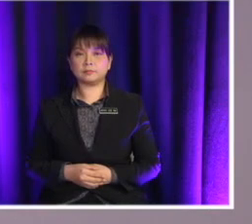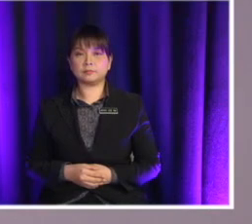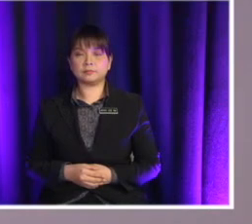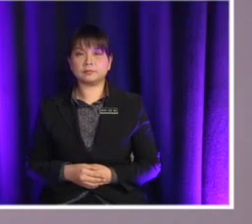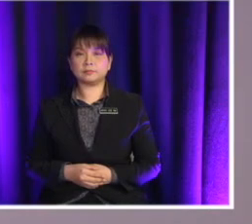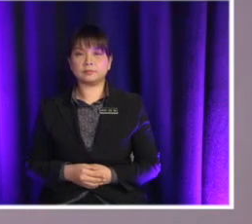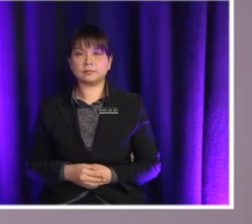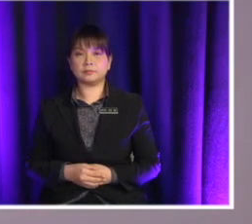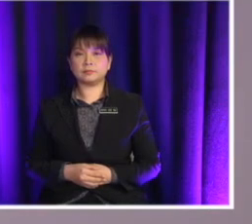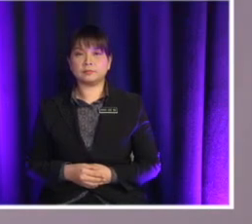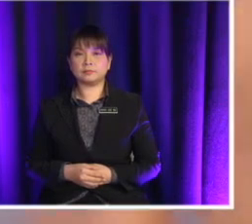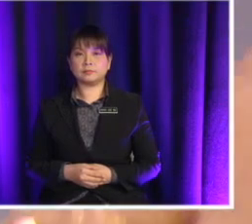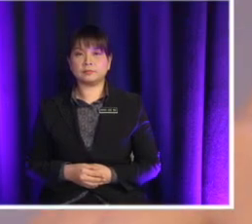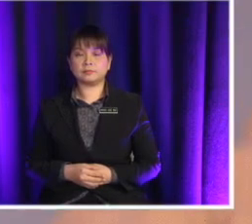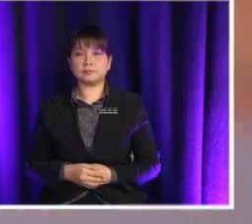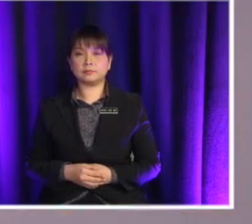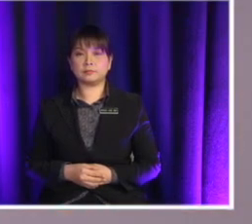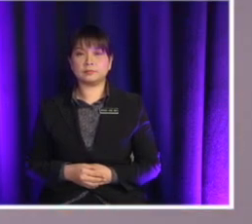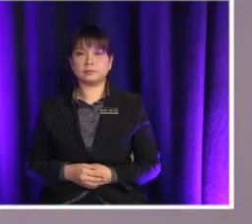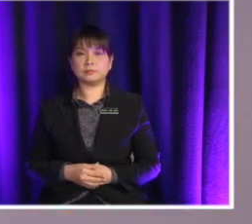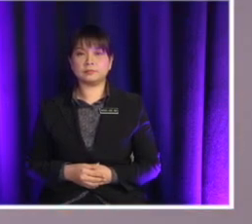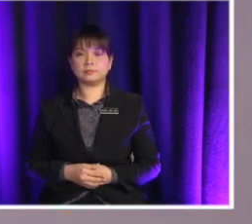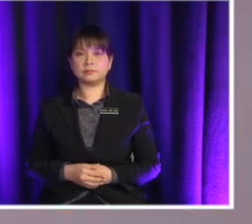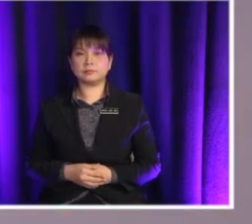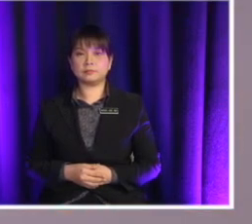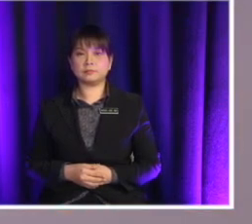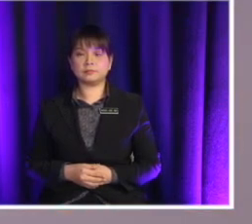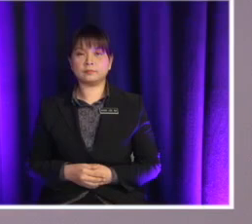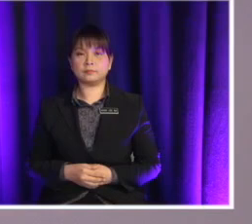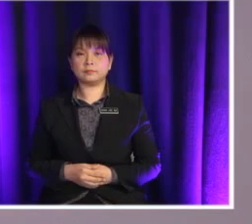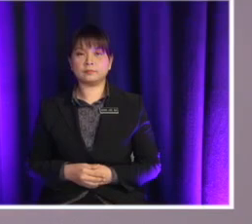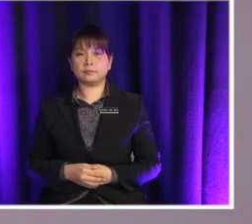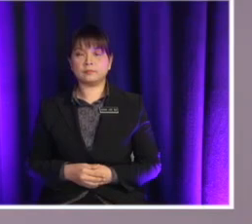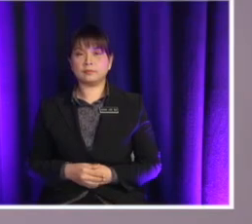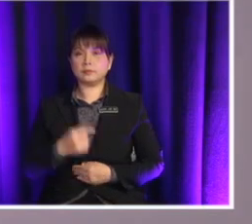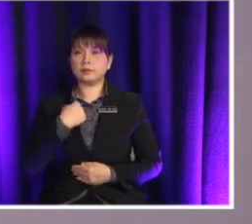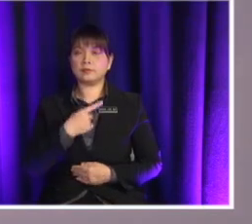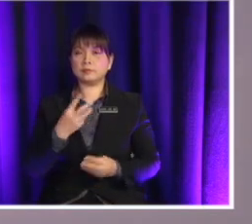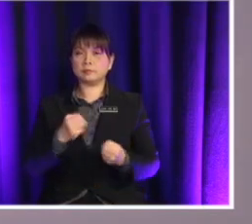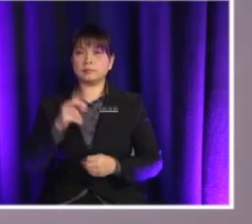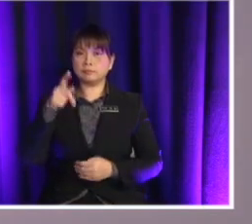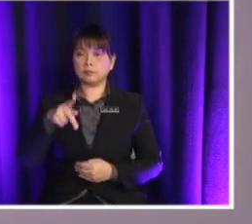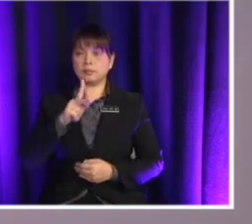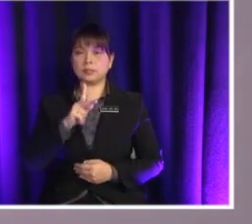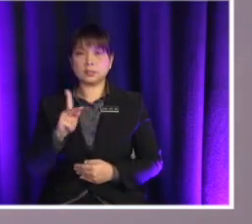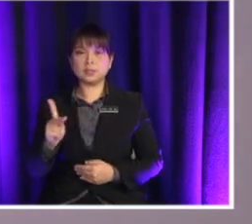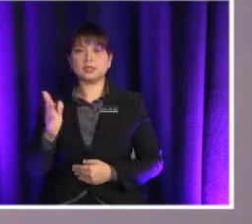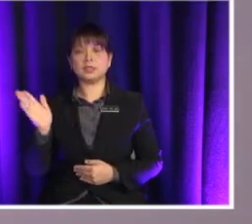transistor pula kan. Sambungan diod, kita sambungkan diod. Tadi kita nak pastikan diod kita dalam keadaan